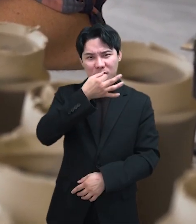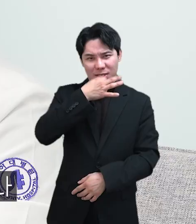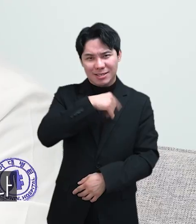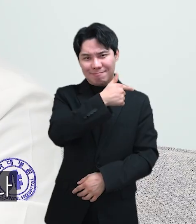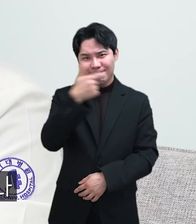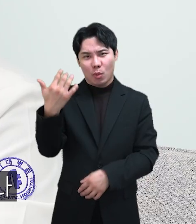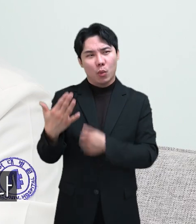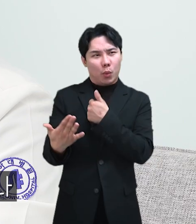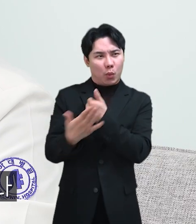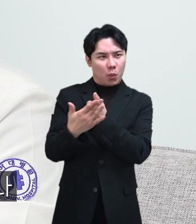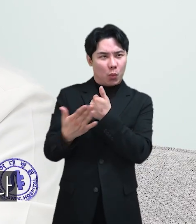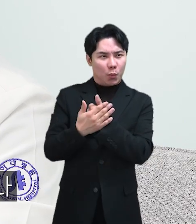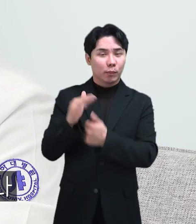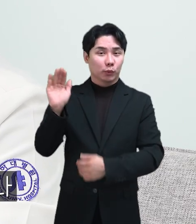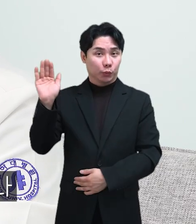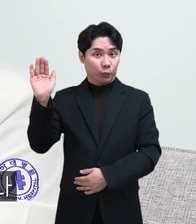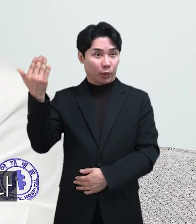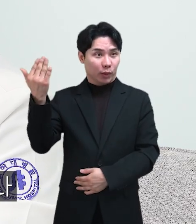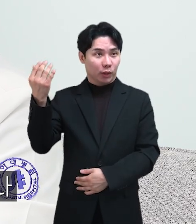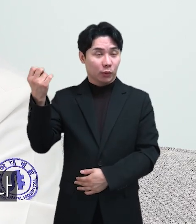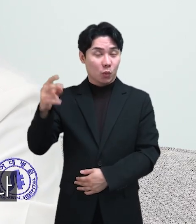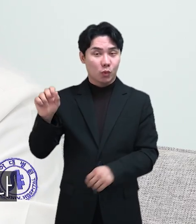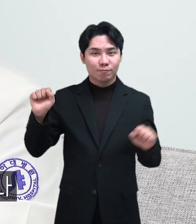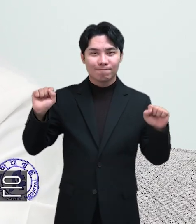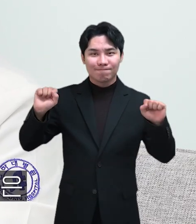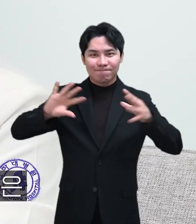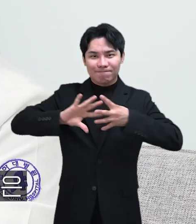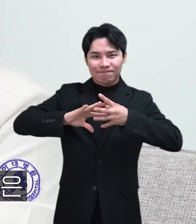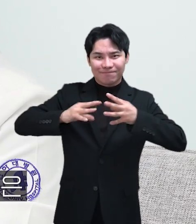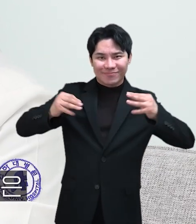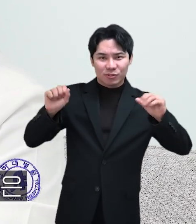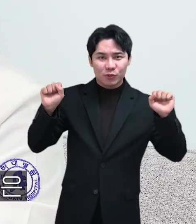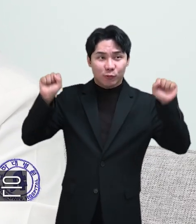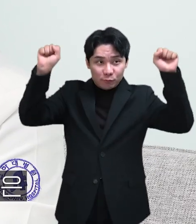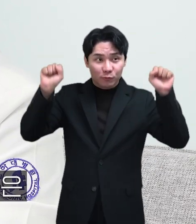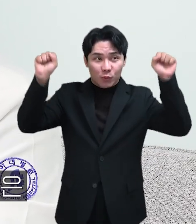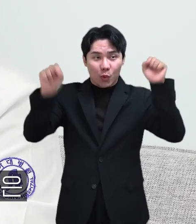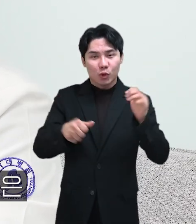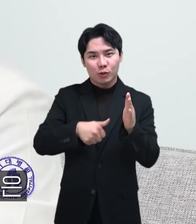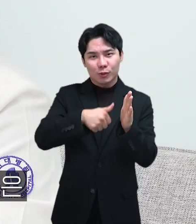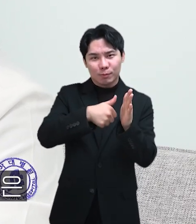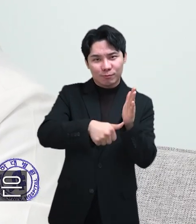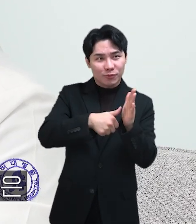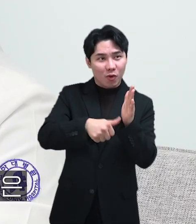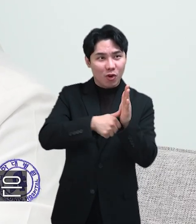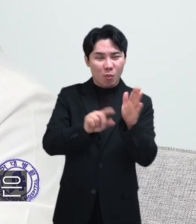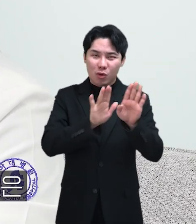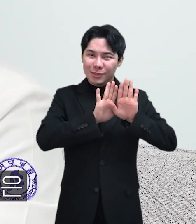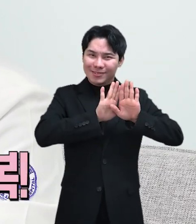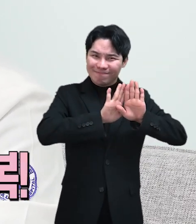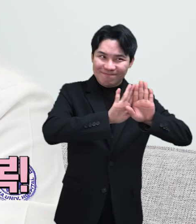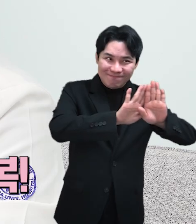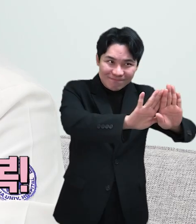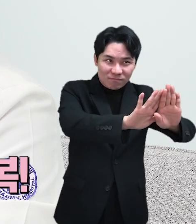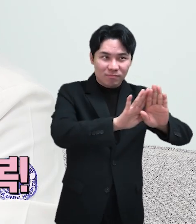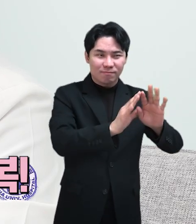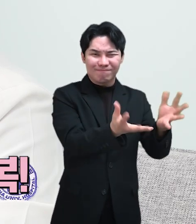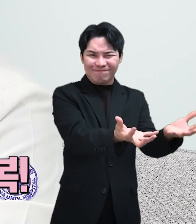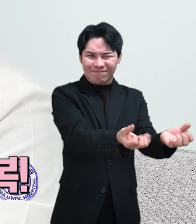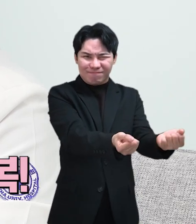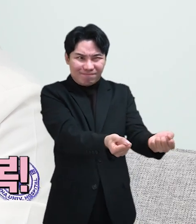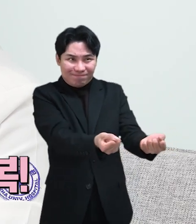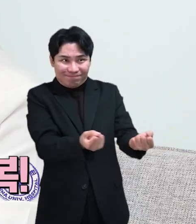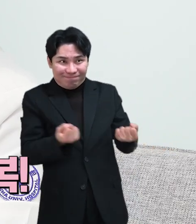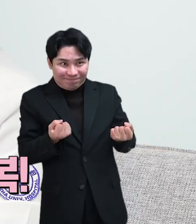것입니다. 또 근력 운동으로 기구를 밀고 당기거나 몸에 힘을 가하는 저항 운동, 이런 운동들은 천천히